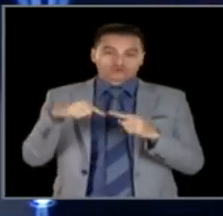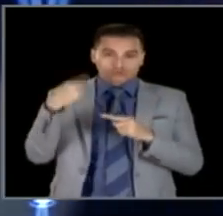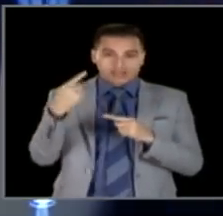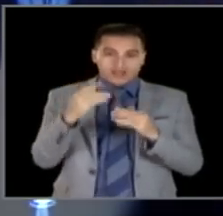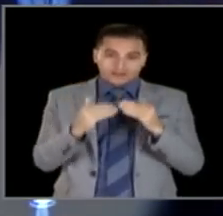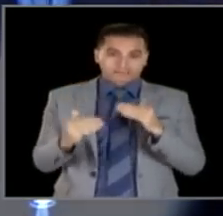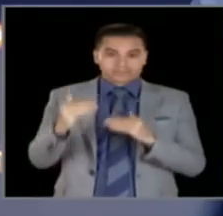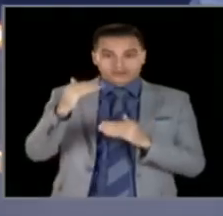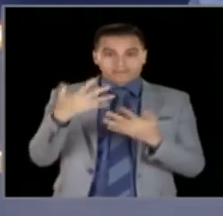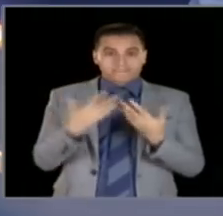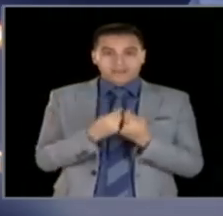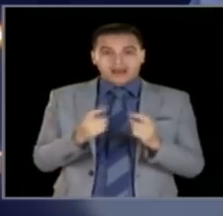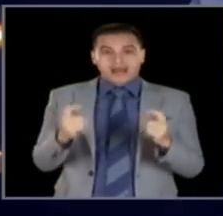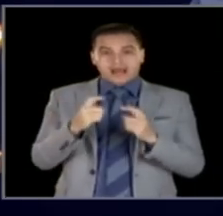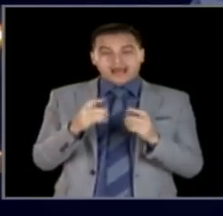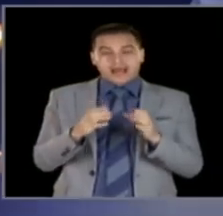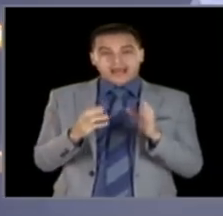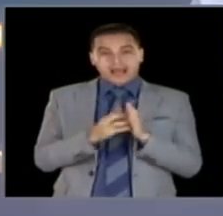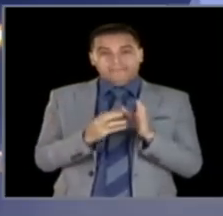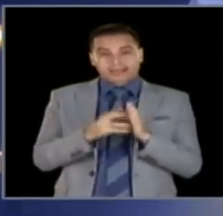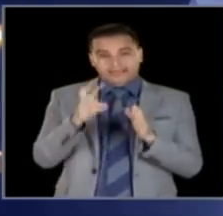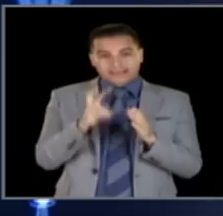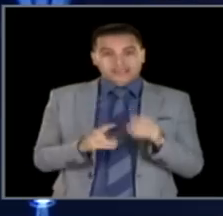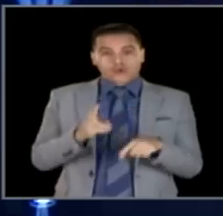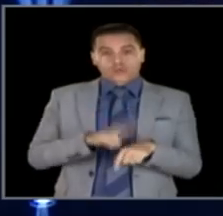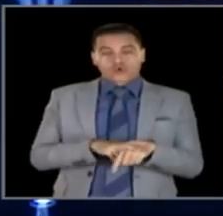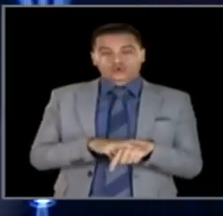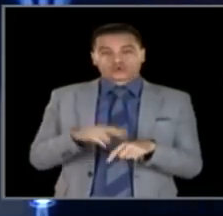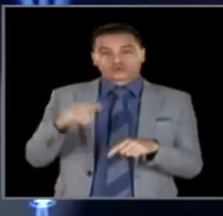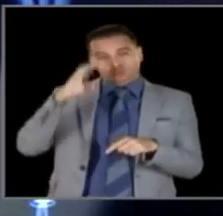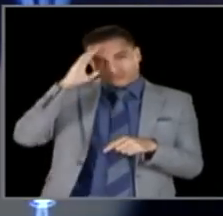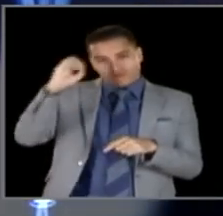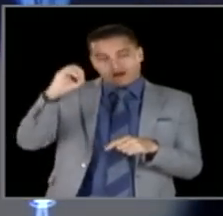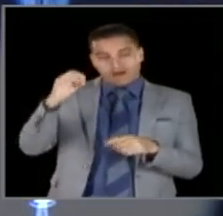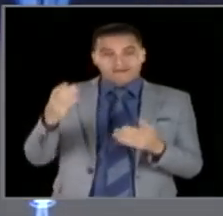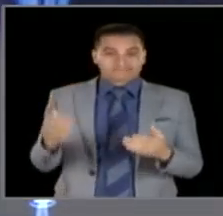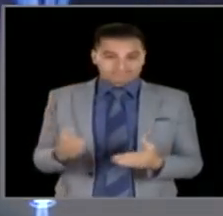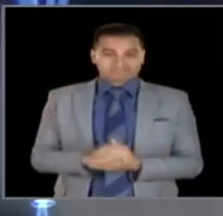جاي بين النيل وسفراء. ألف مبروك.